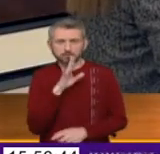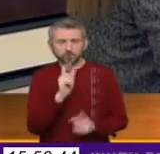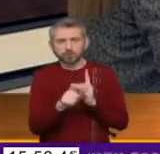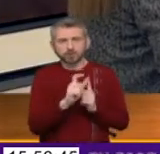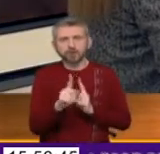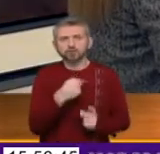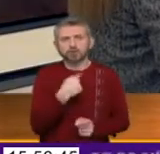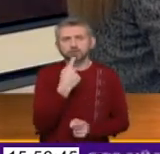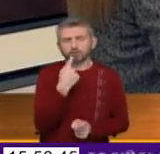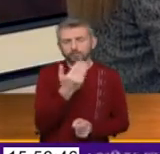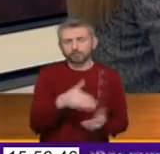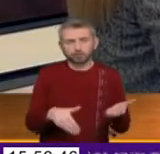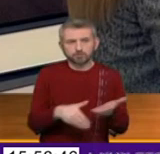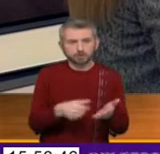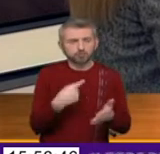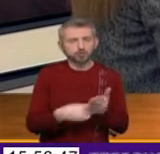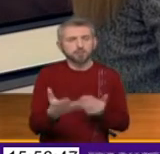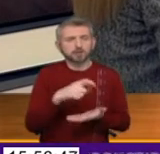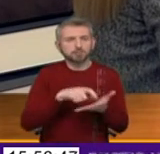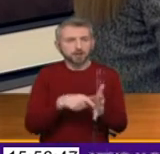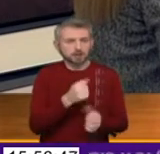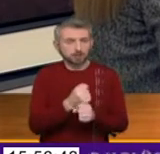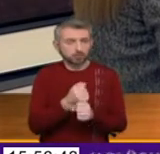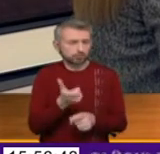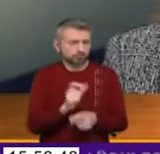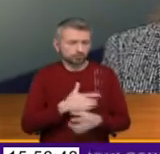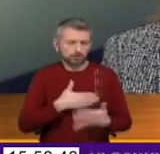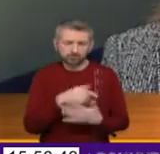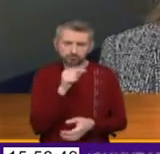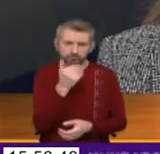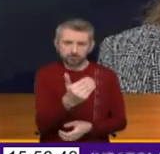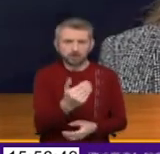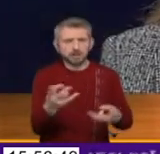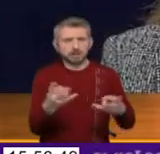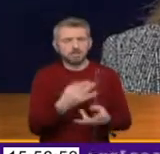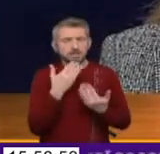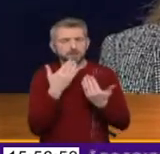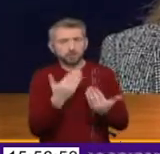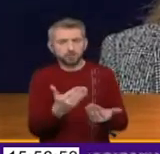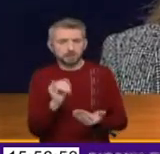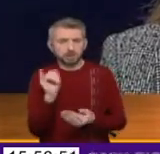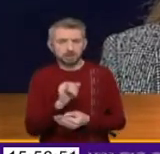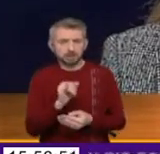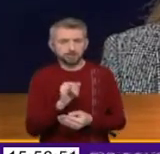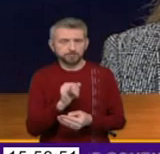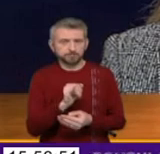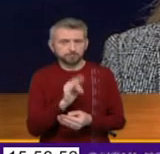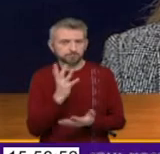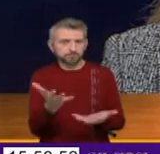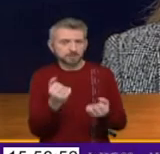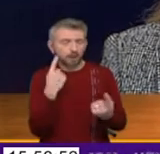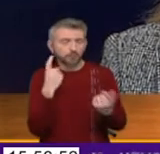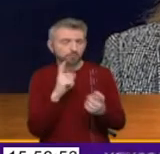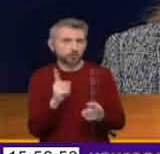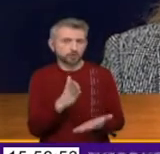коментувати, що я спробую вам допомогти, тому що приймальня працює дуже активно. Просто треба звернутися і дістатися ту інформацію, яка